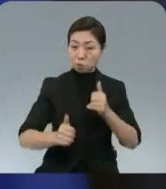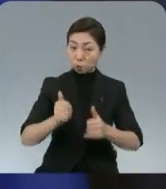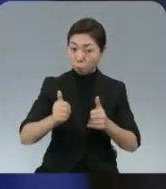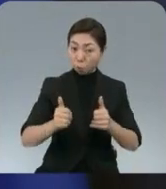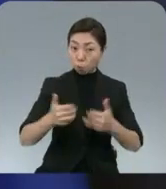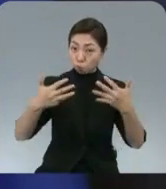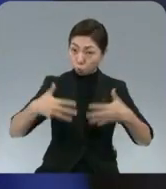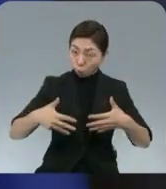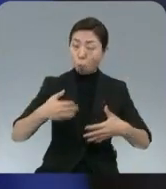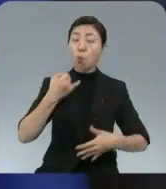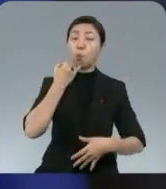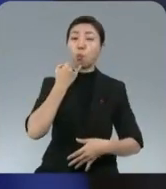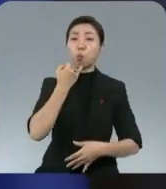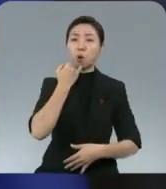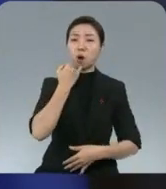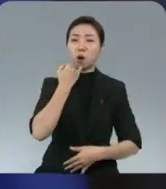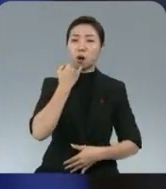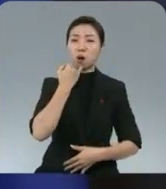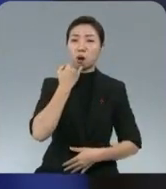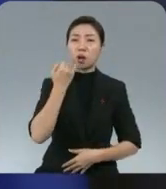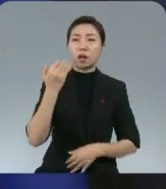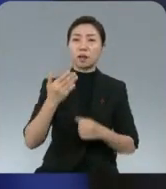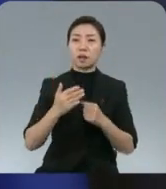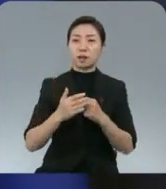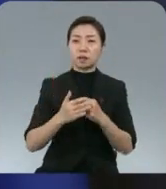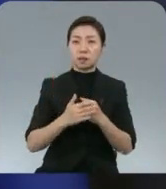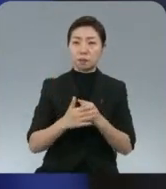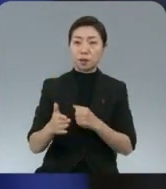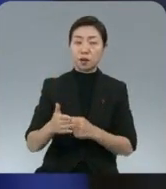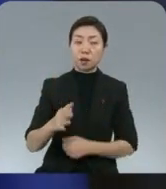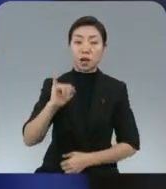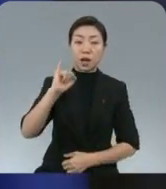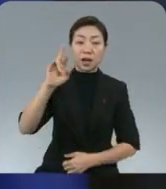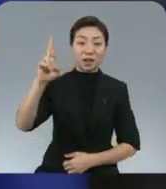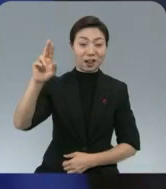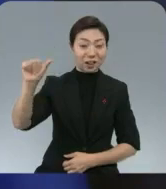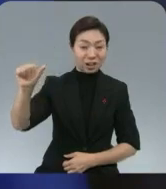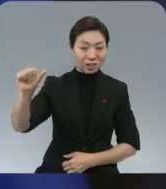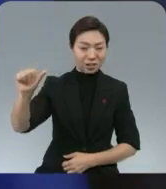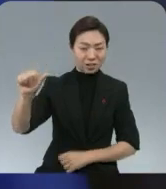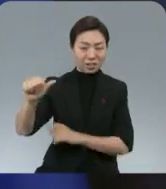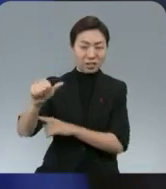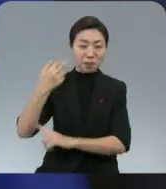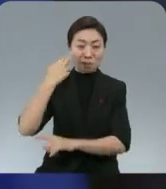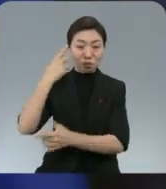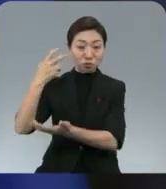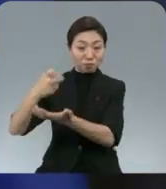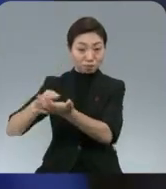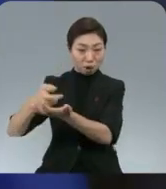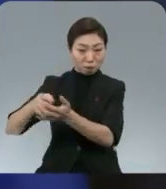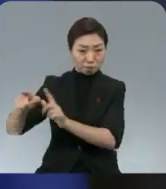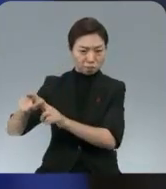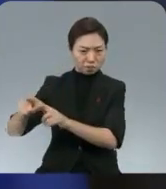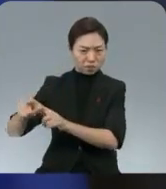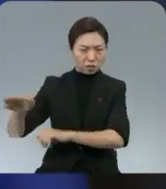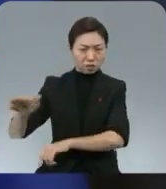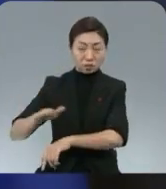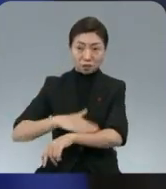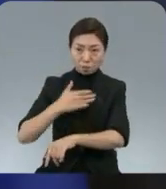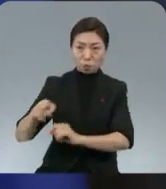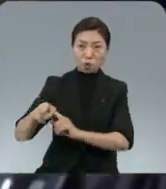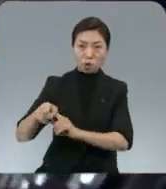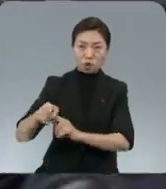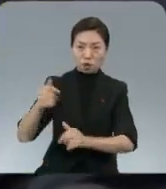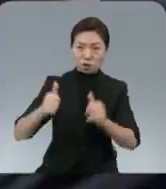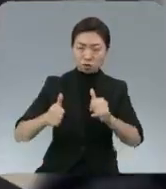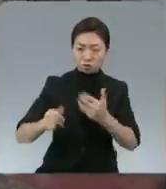美国补贴政策导致欧洲的投资和生产基础流向美国。韩国政府计划配合欧盟，尽可